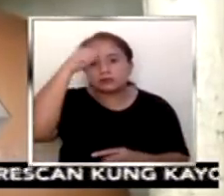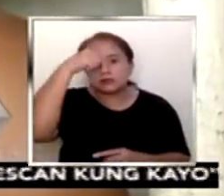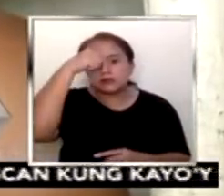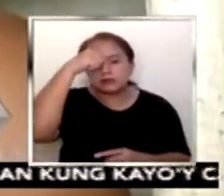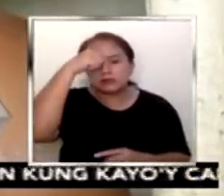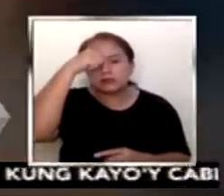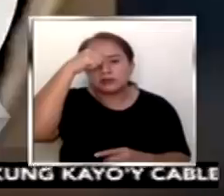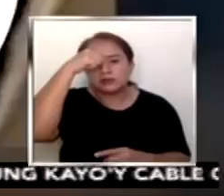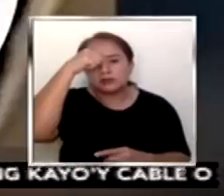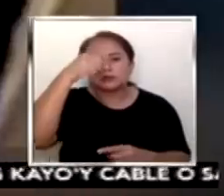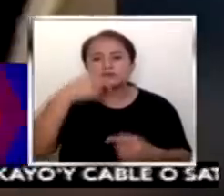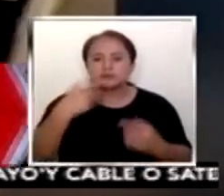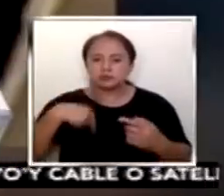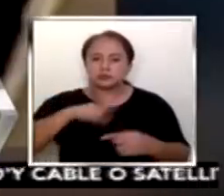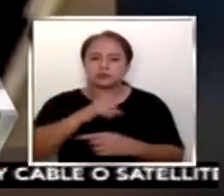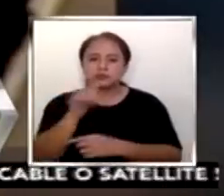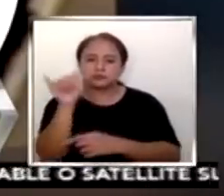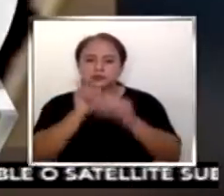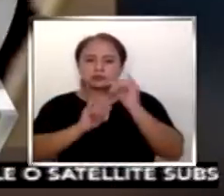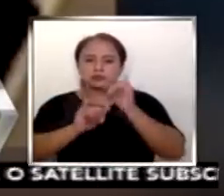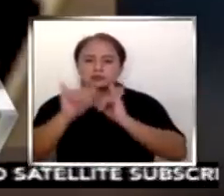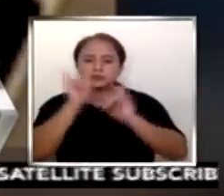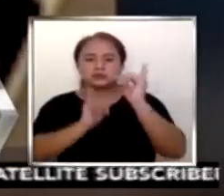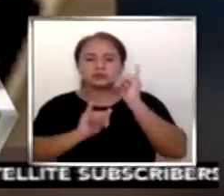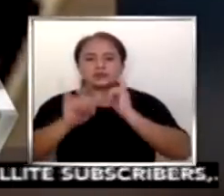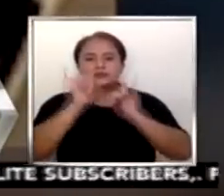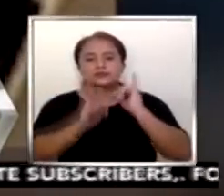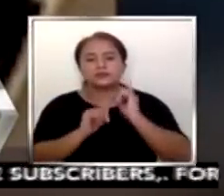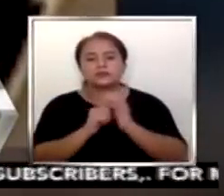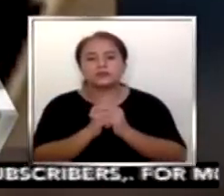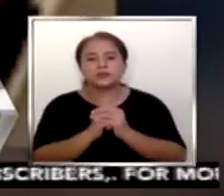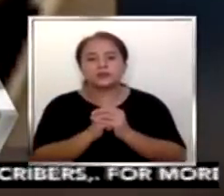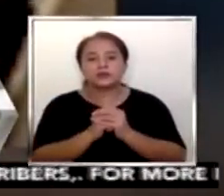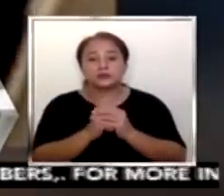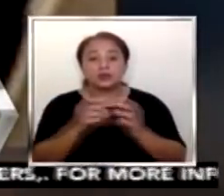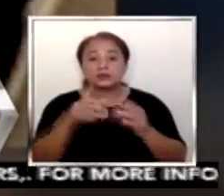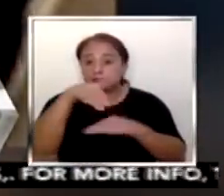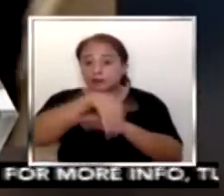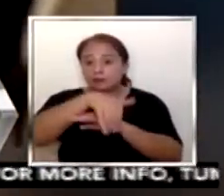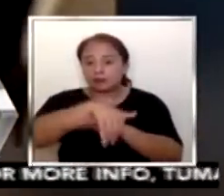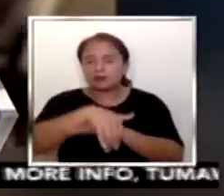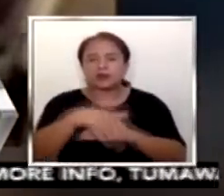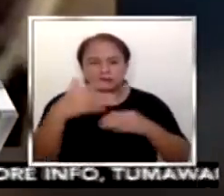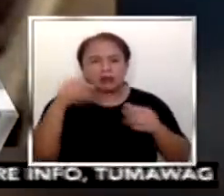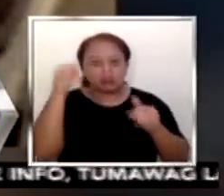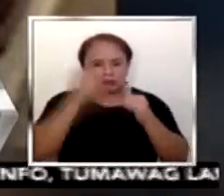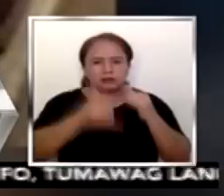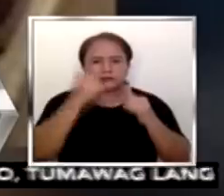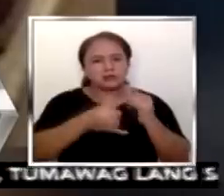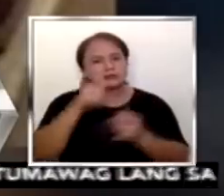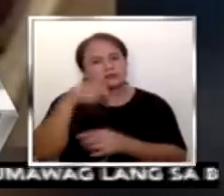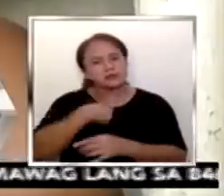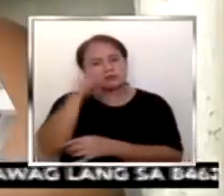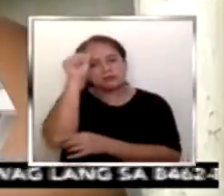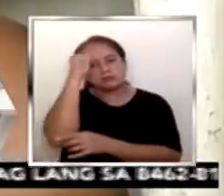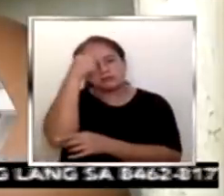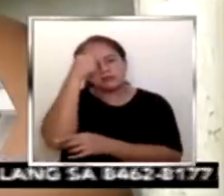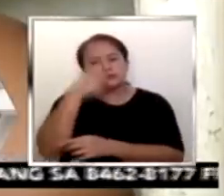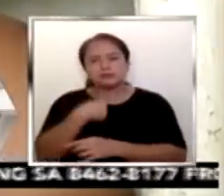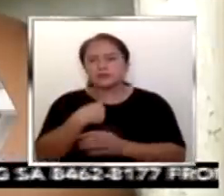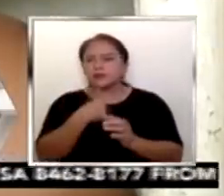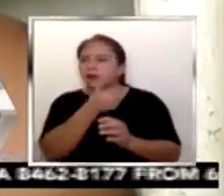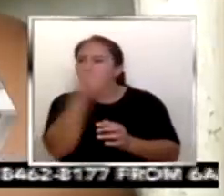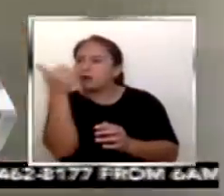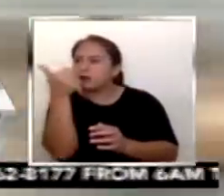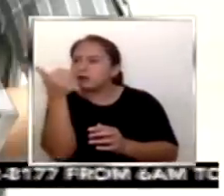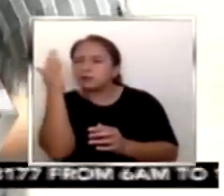nag-inuman po kami hanggang noong gabi ngayon. Yun lang po yung maalala ko, ma'am. Wala pa kung hindi ko po alam yung